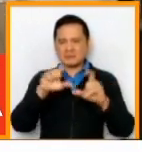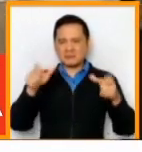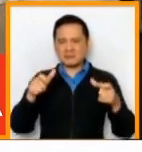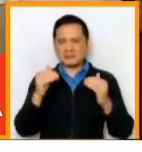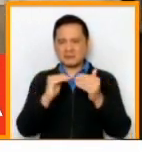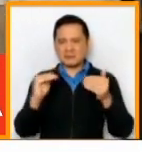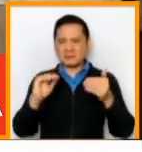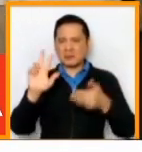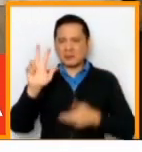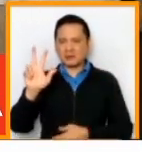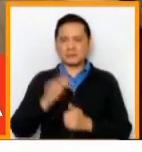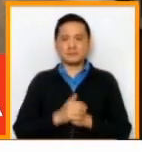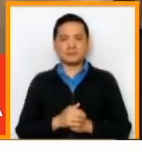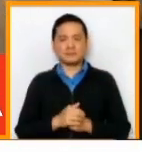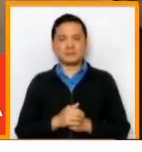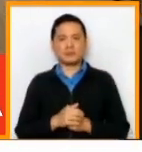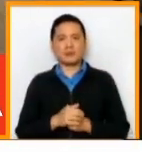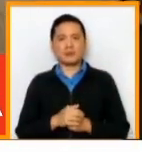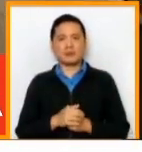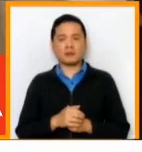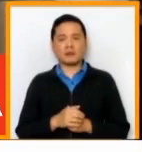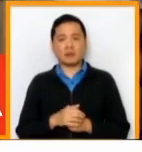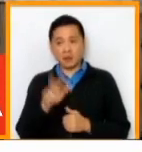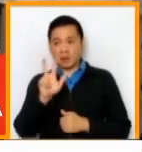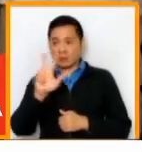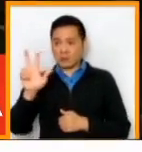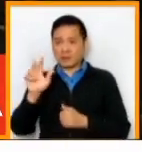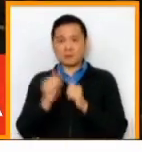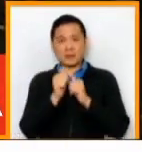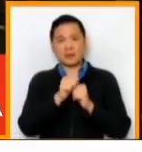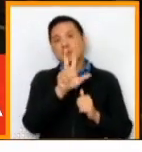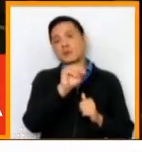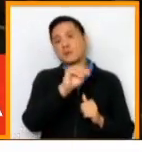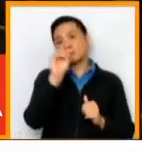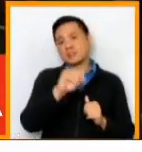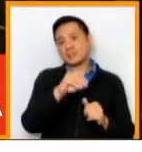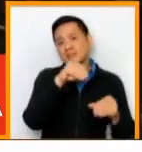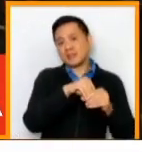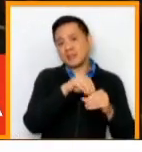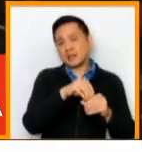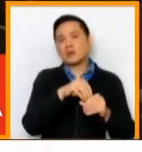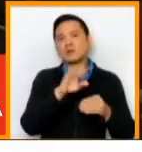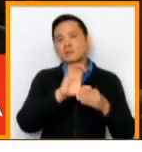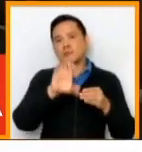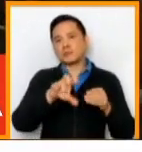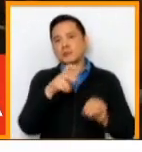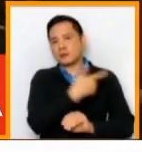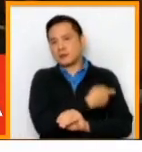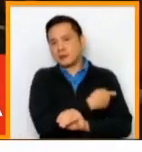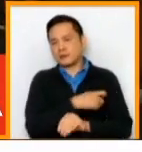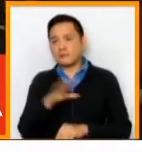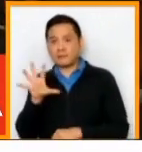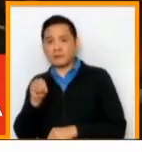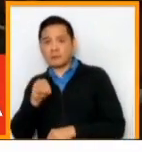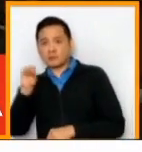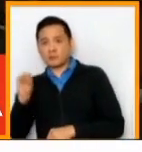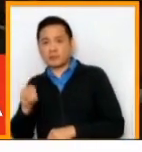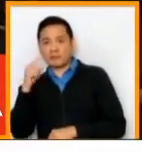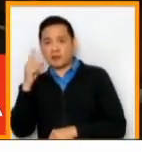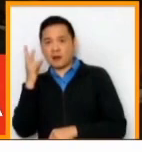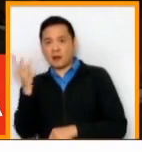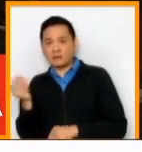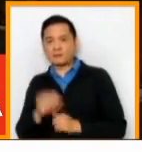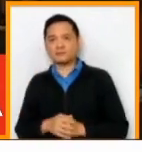Level 3, 30% dapat sa loob na fully vaccinated at 50% naman sa labas. Paalala pa rin ng